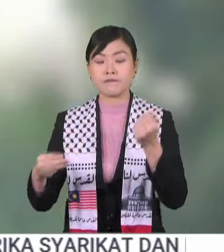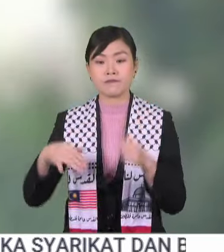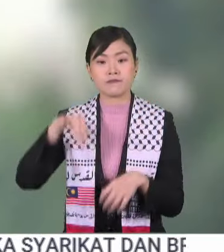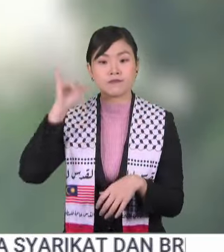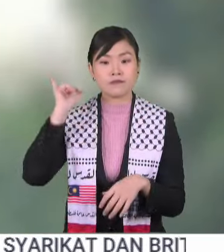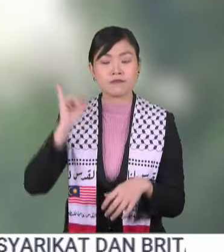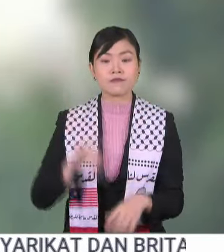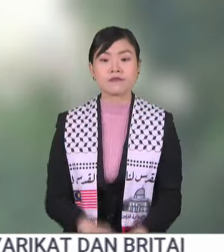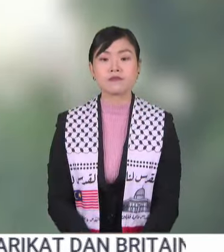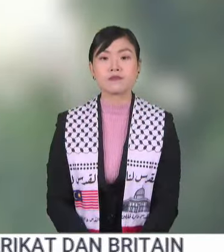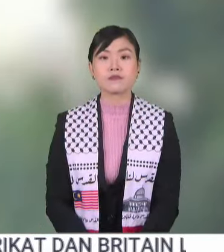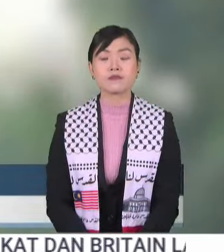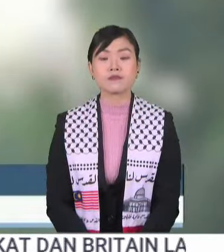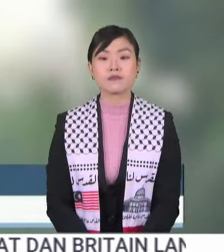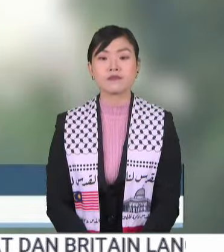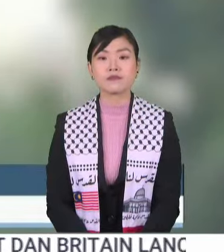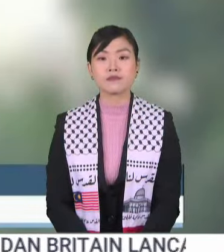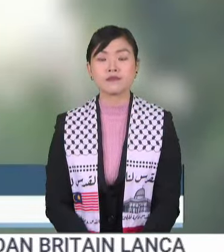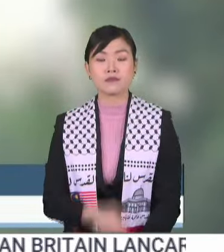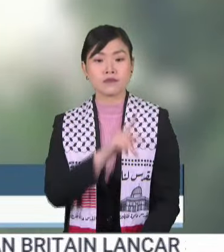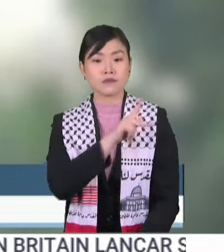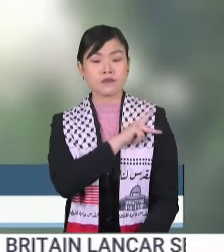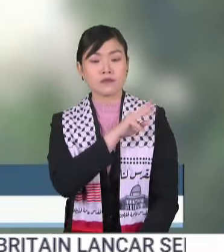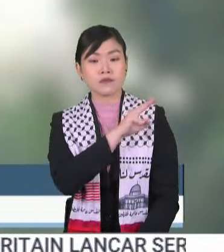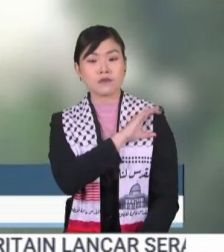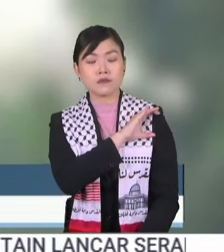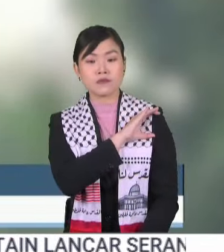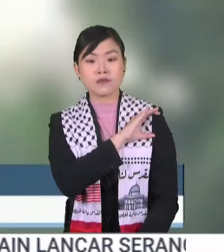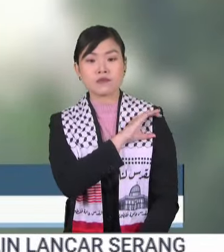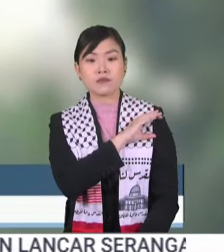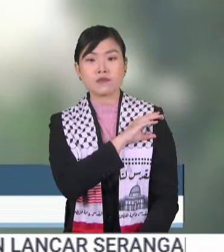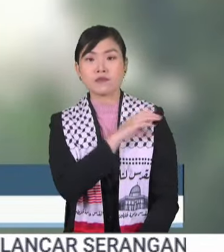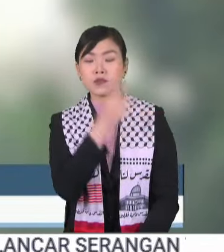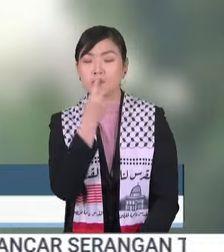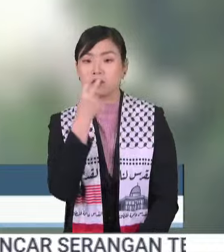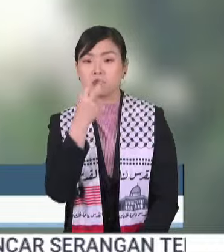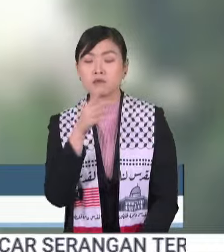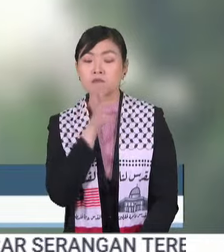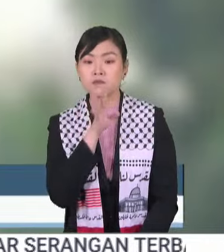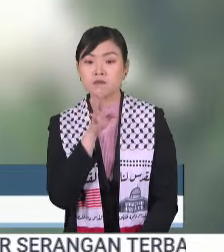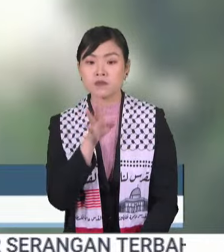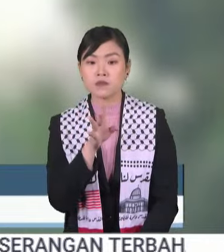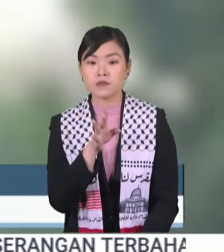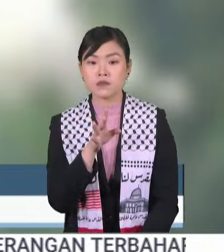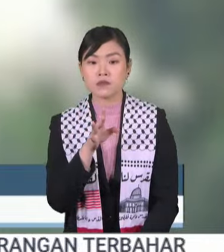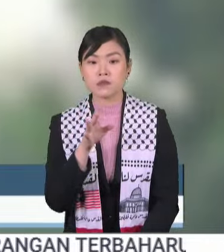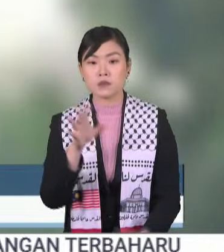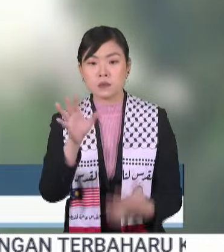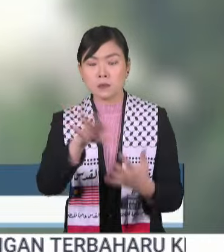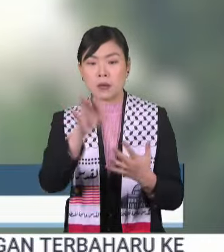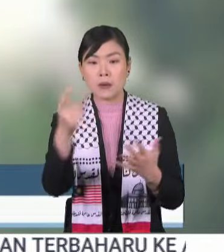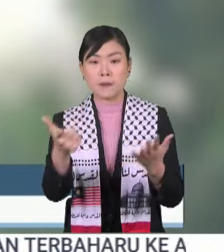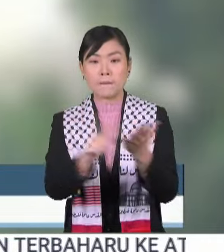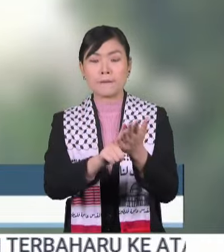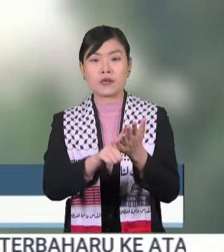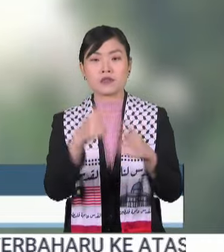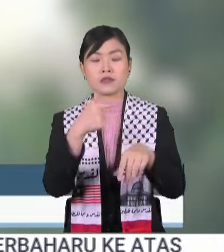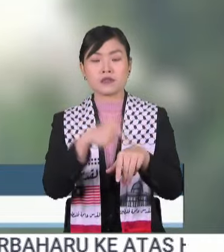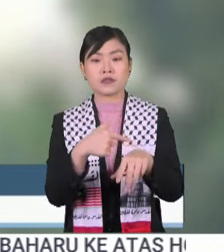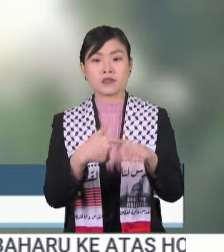tadi ketua polis daerah Miri alon nag chabu berkata pihaknya menerima laporan berhubung kejadian itu pukul